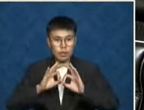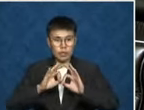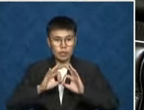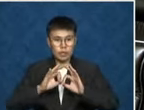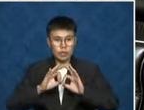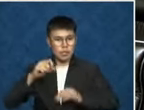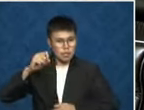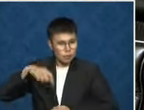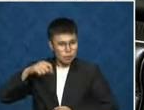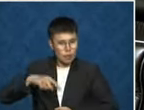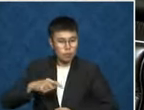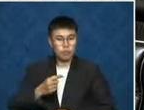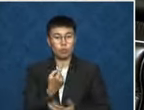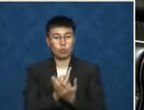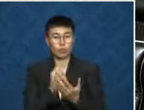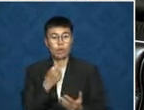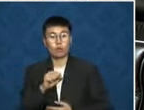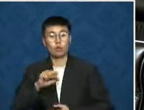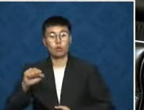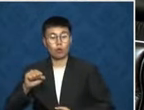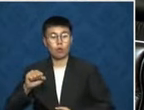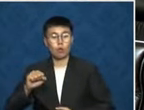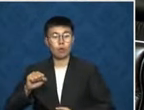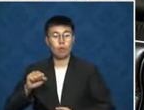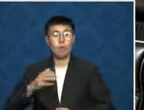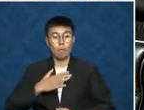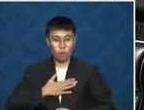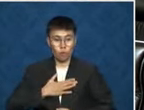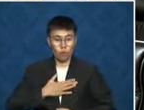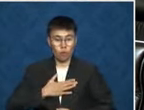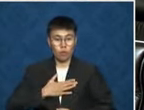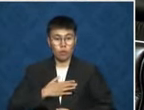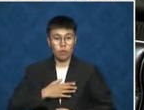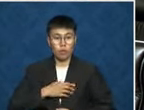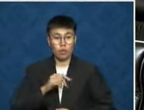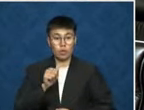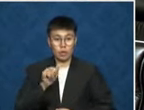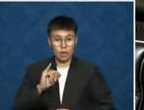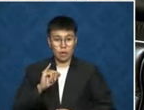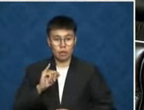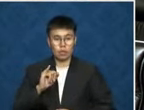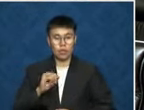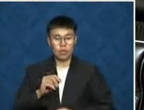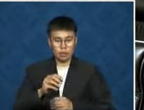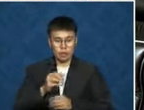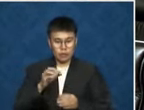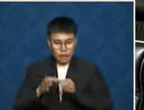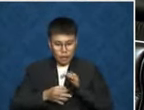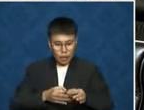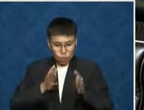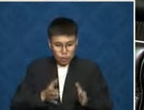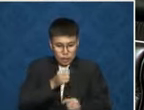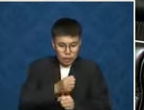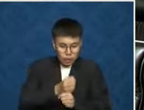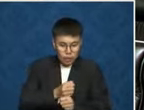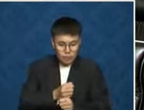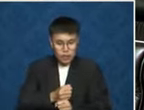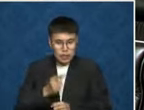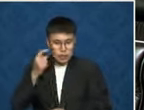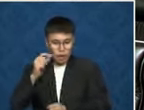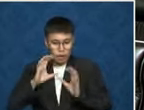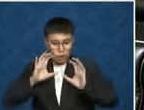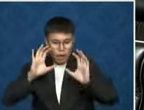ทำหน้าที่ในฐานะผู้แทนราษฎรหรือภาครัฐครับท่านประธานในเรื่องที่ว่าหลายๆคนบอกว่า AI กำลังจะมาทดแทนแรงงานสิ่งที่ภาครัฐจะต้องกลับเข้ามาคิด